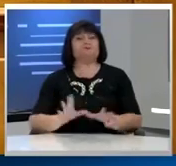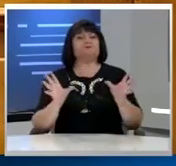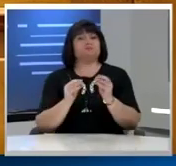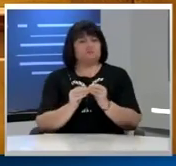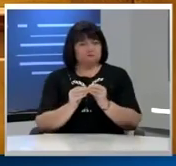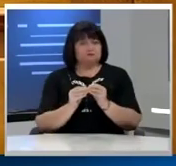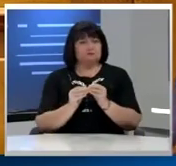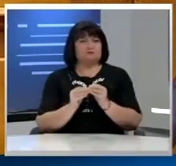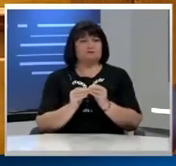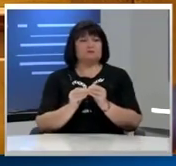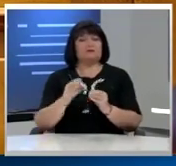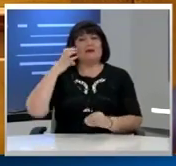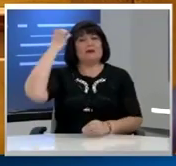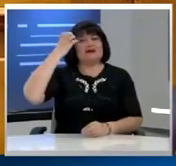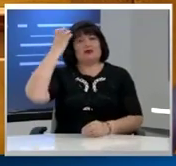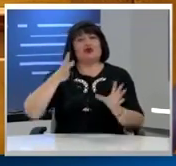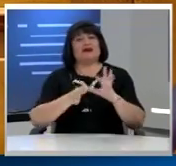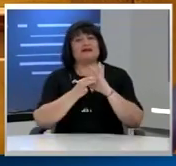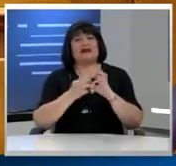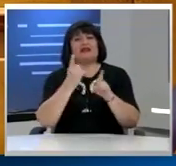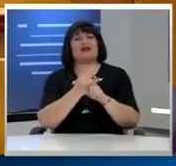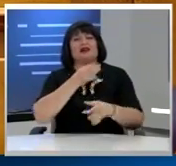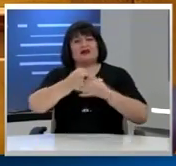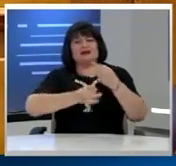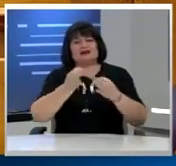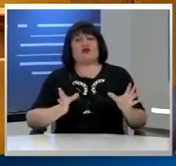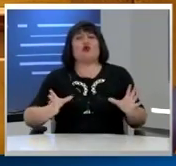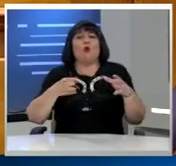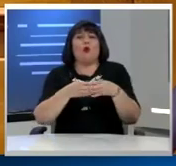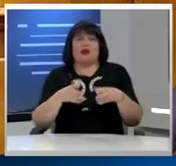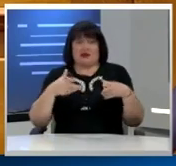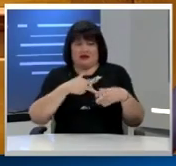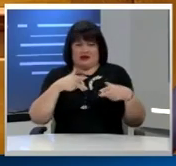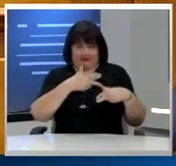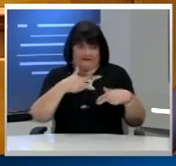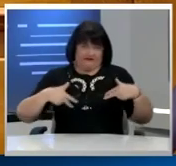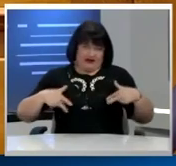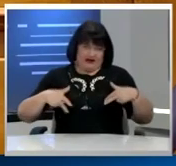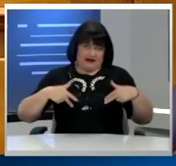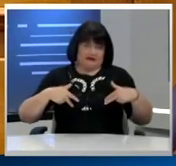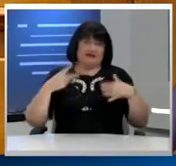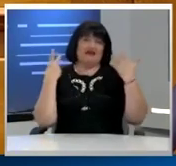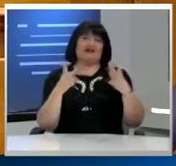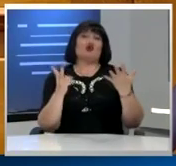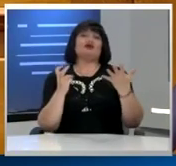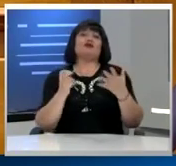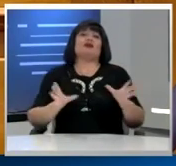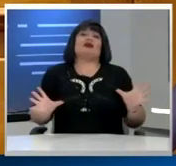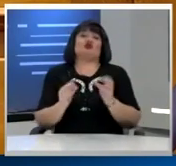οι μετακλητοί επιστημονικοί συνεργάτες, ειδικοί σύμβουλοι στη δική μας διακυβέρνηση ήταν